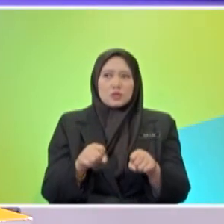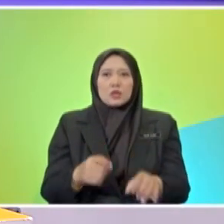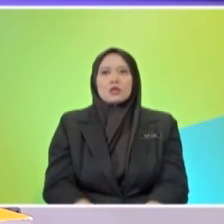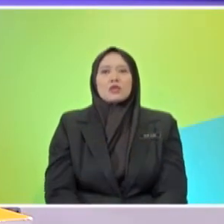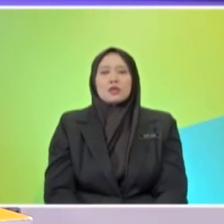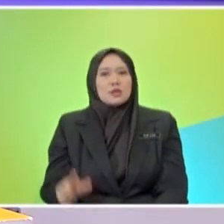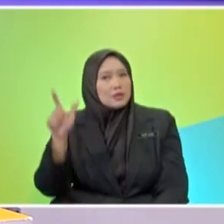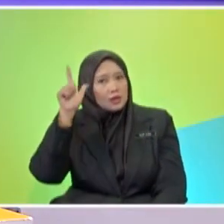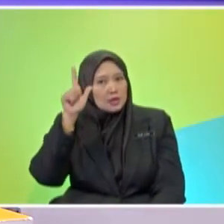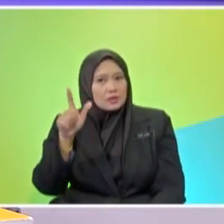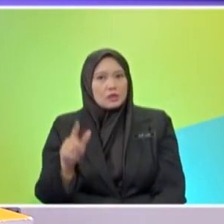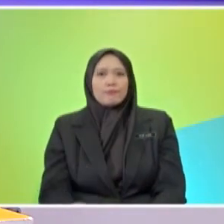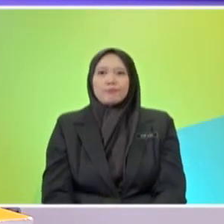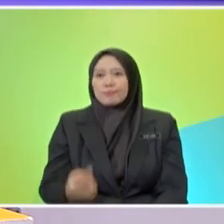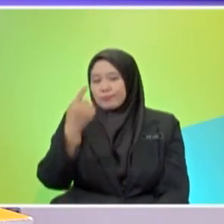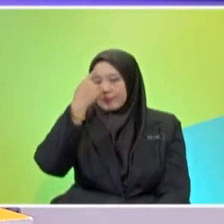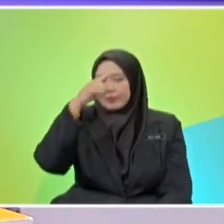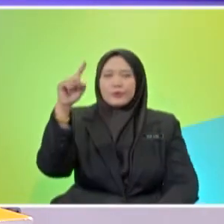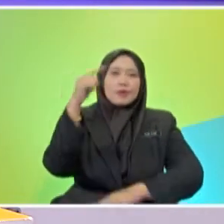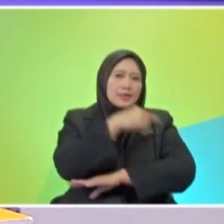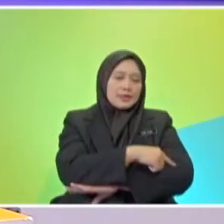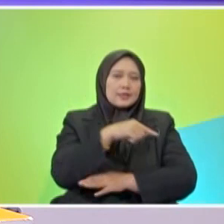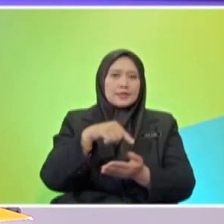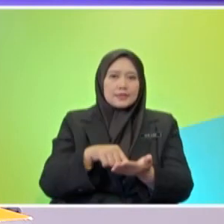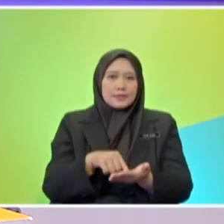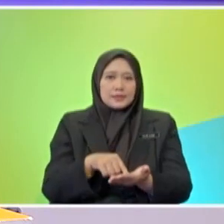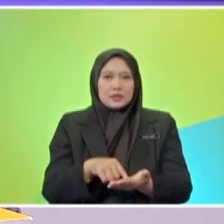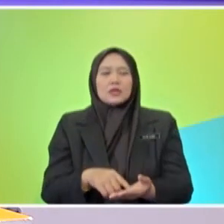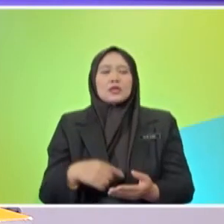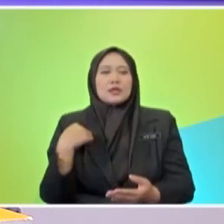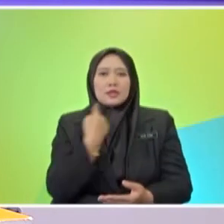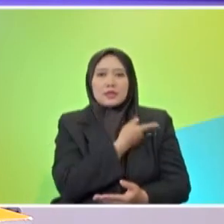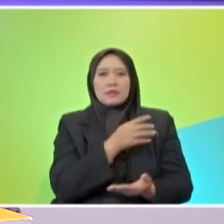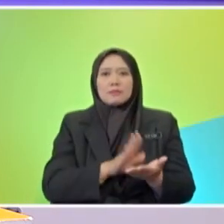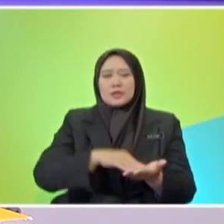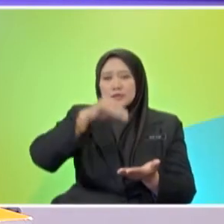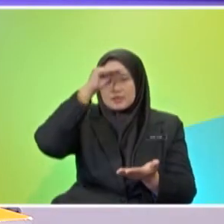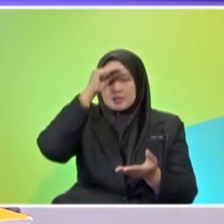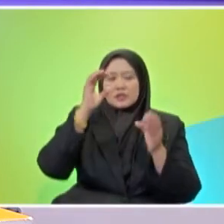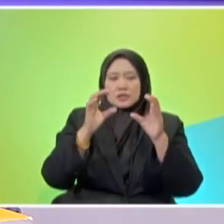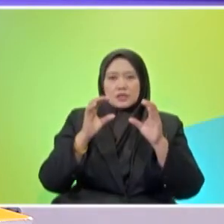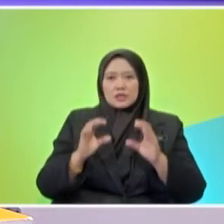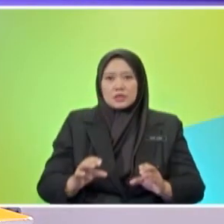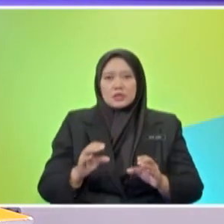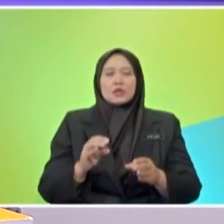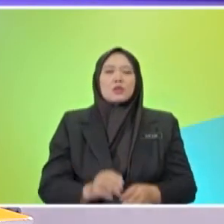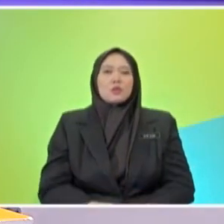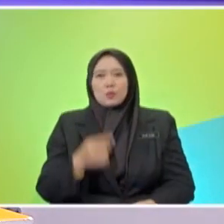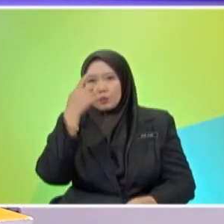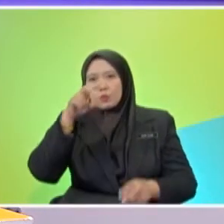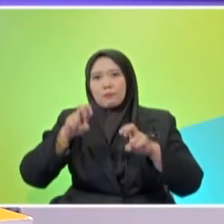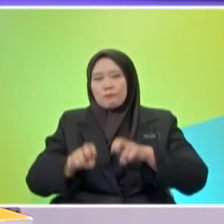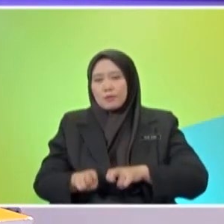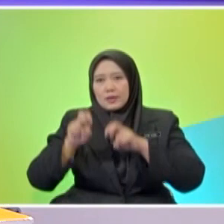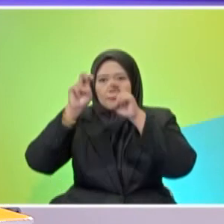ini kita akan belajar cara untuk memuat naik pengatur caraan tersebut ke dalam papan